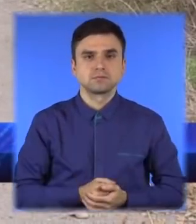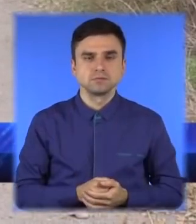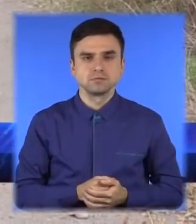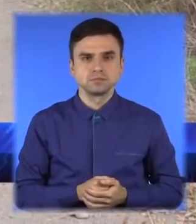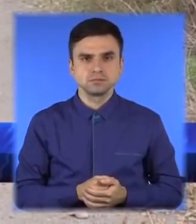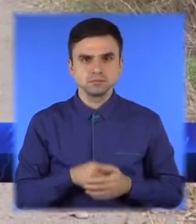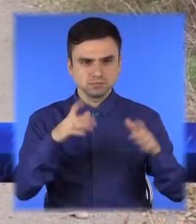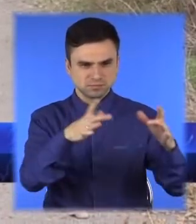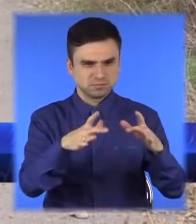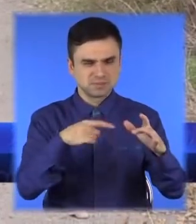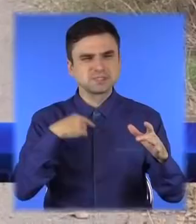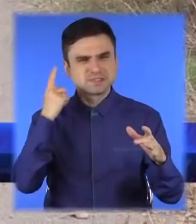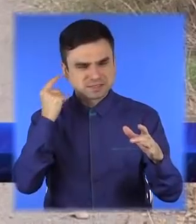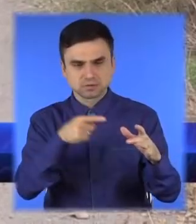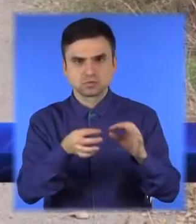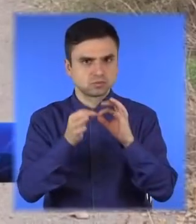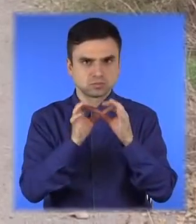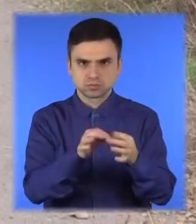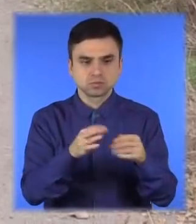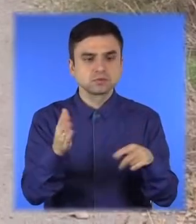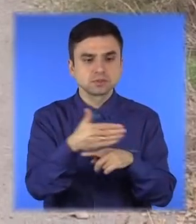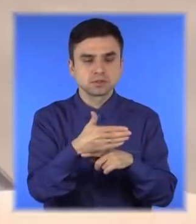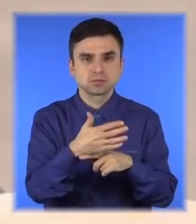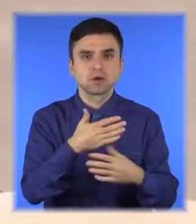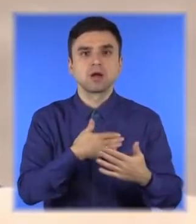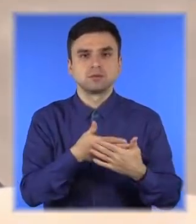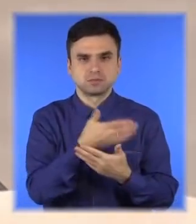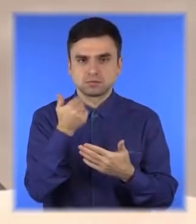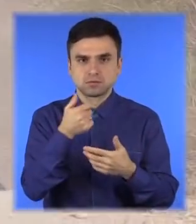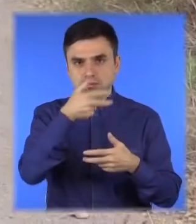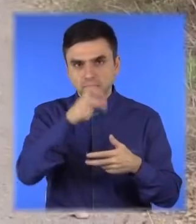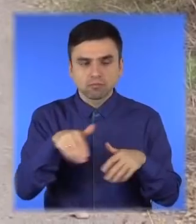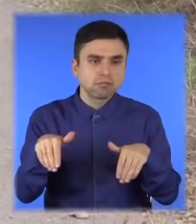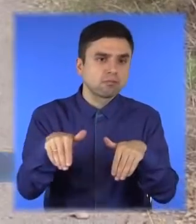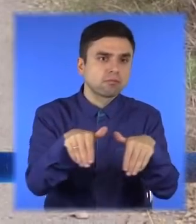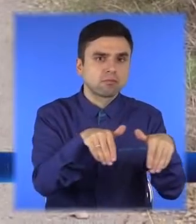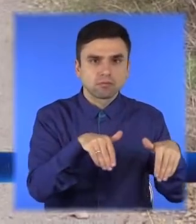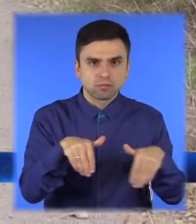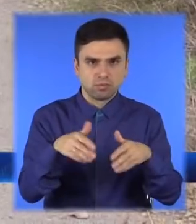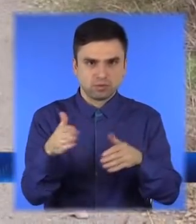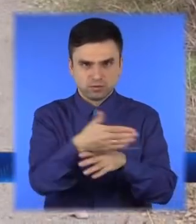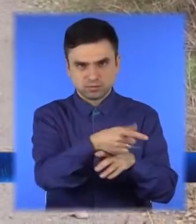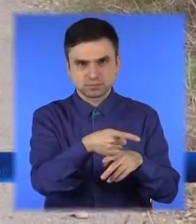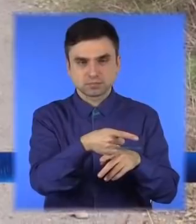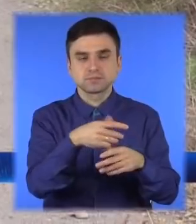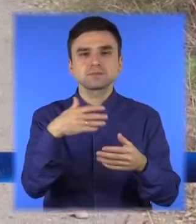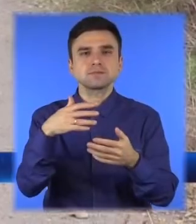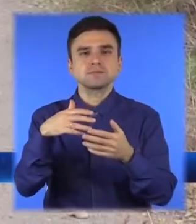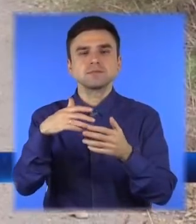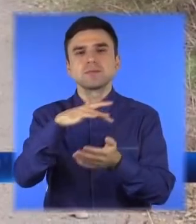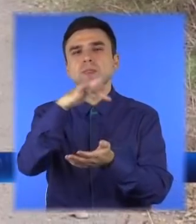Сложний водойомчик, звісно, да, наслышан, але сложно. Рибка пасивна. Наші дніпровські соревнования всі, як правило, за